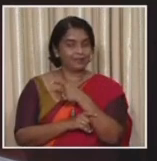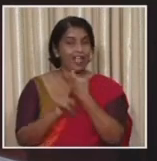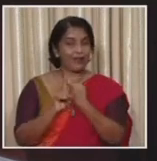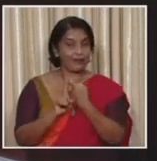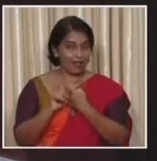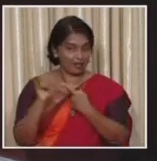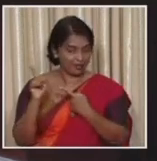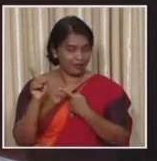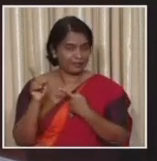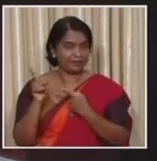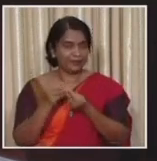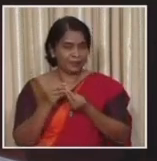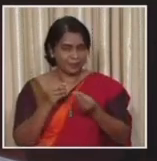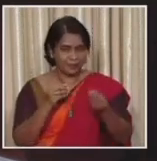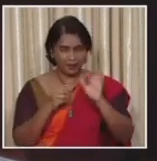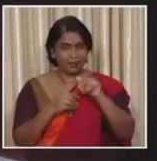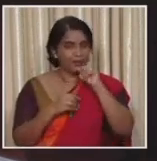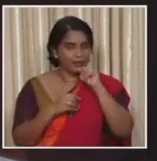ඇත්ත වශයෙන්ම